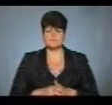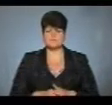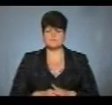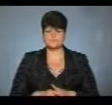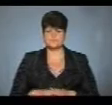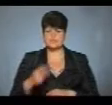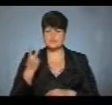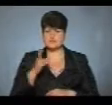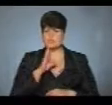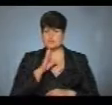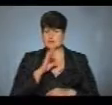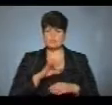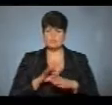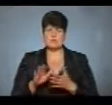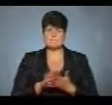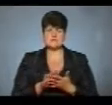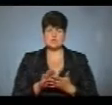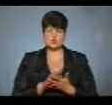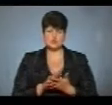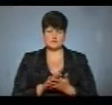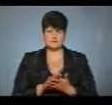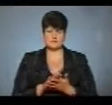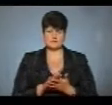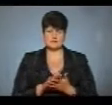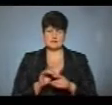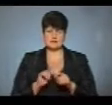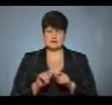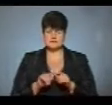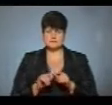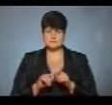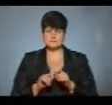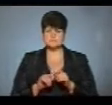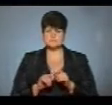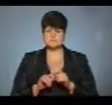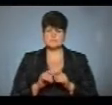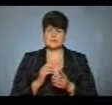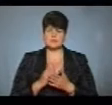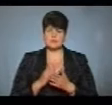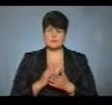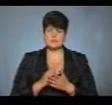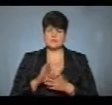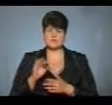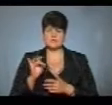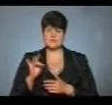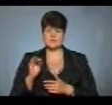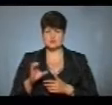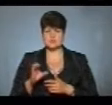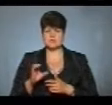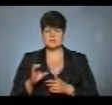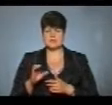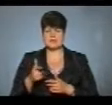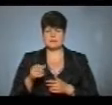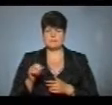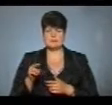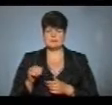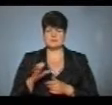Дві жінки проводили безкоштовні тести для визначення наявності вірусу гепатиту С у крові.